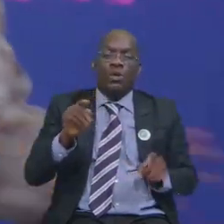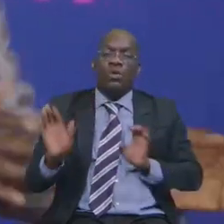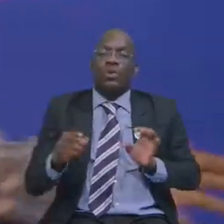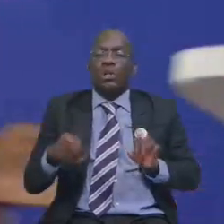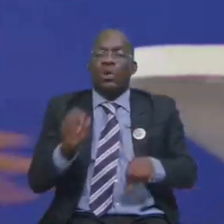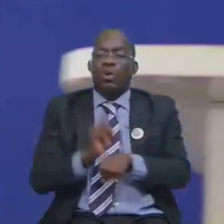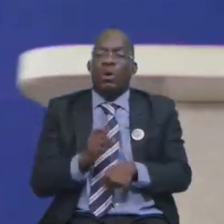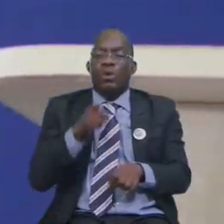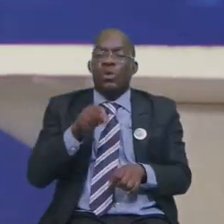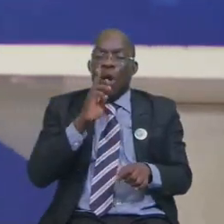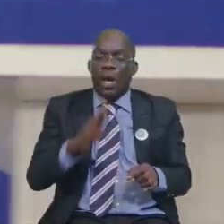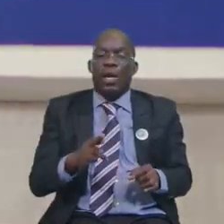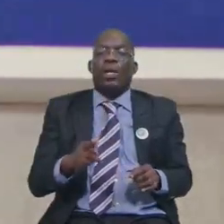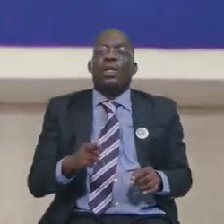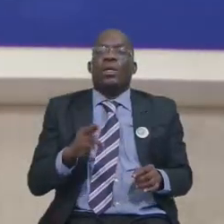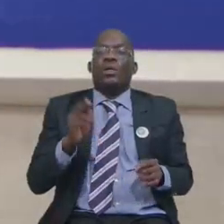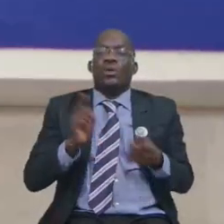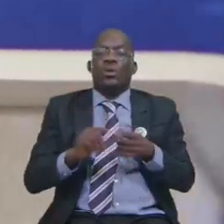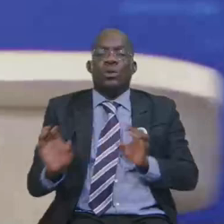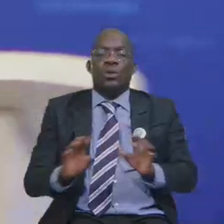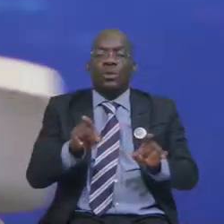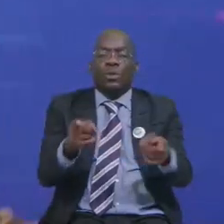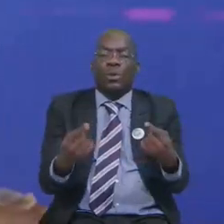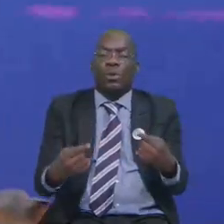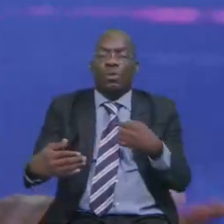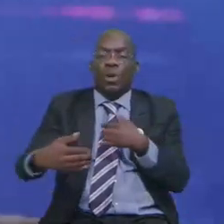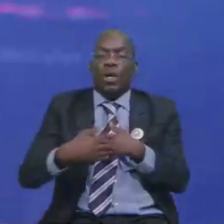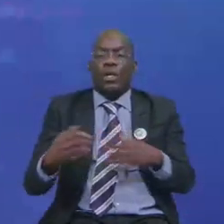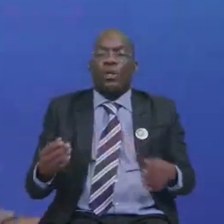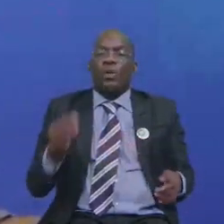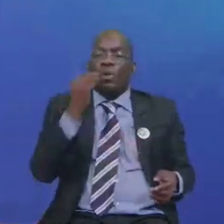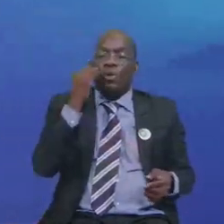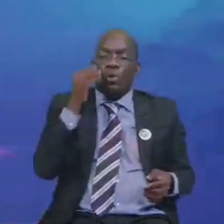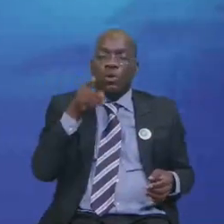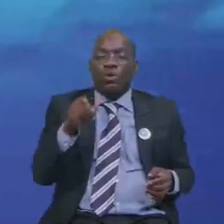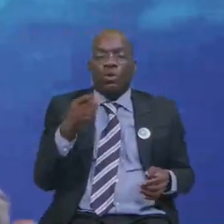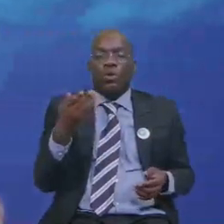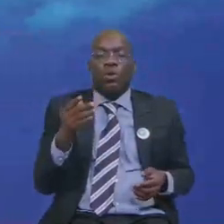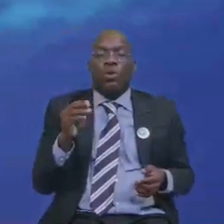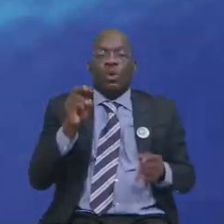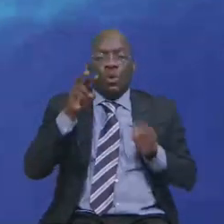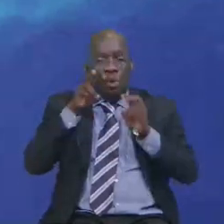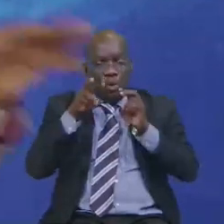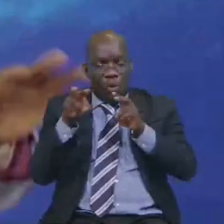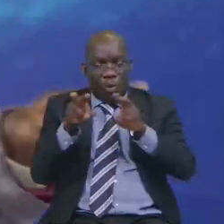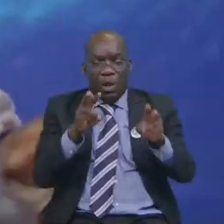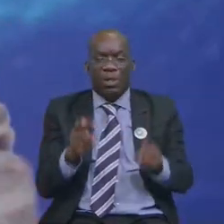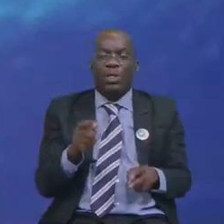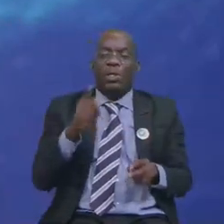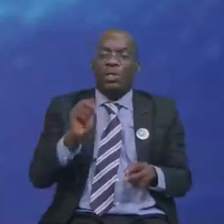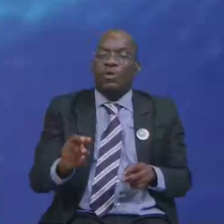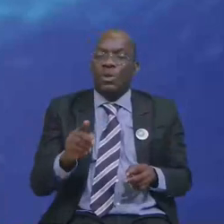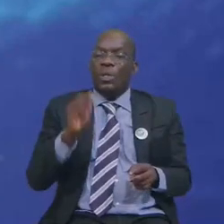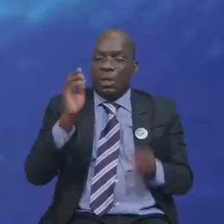et tu reviens et tu si tu ne suis pas la télévision tu suis regarde les médias tu es sur les médias sociaux tu regardes